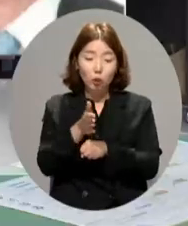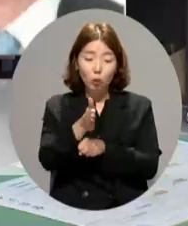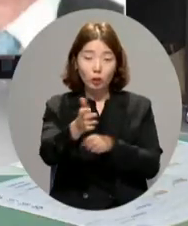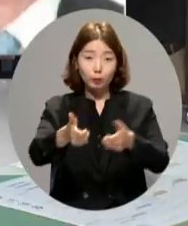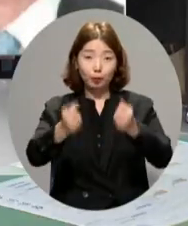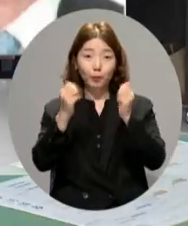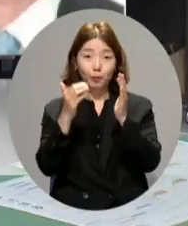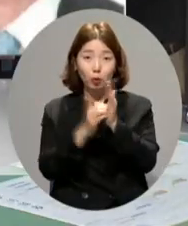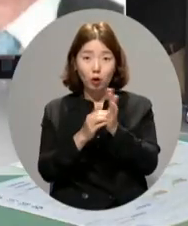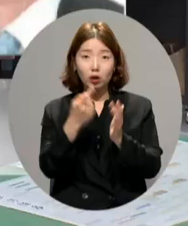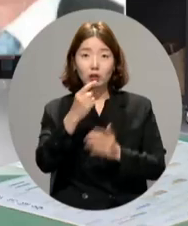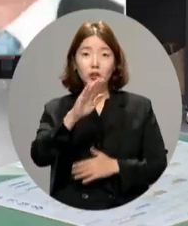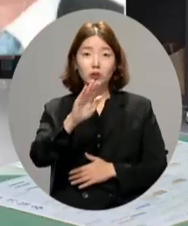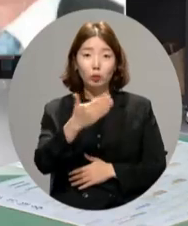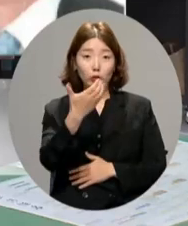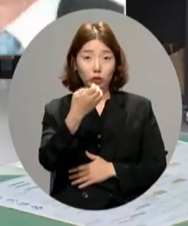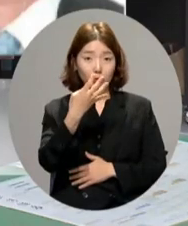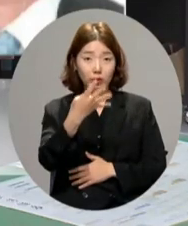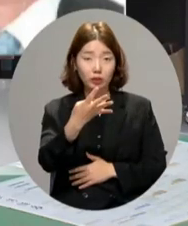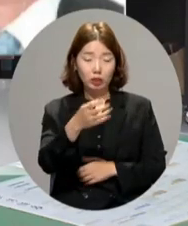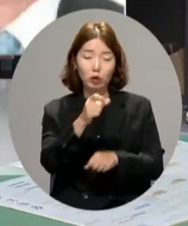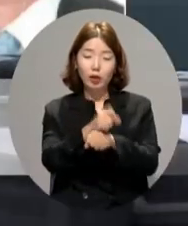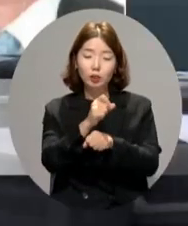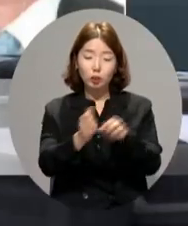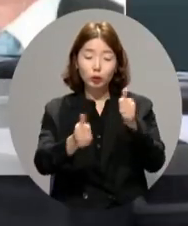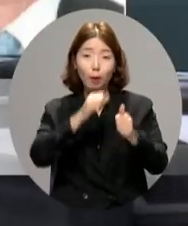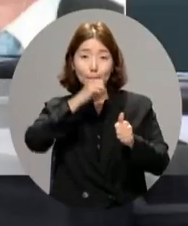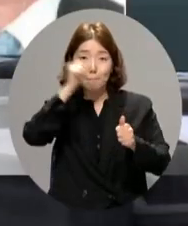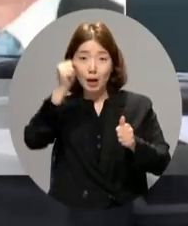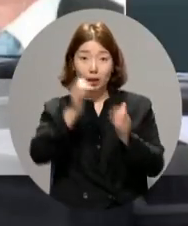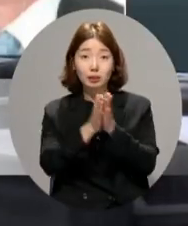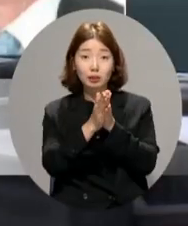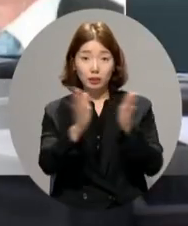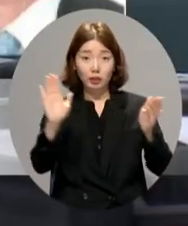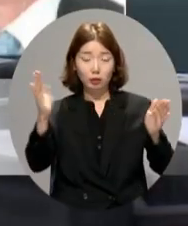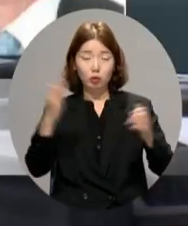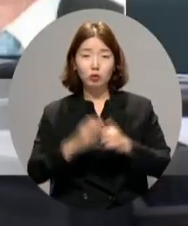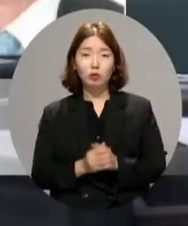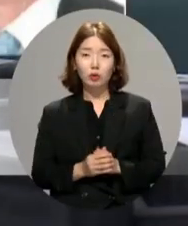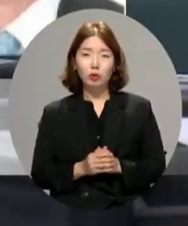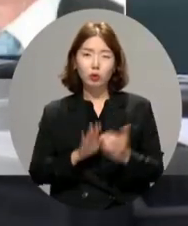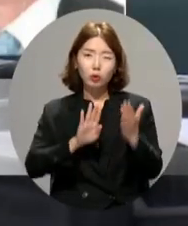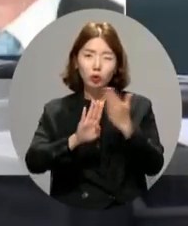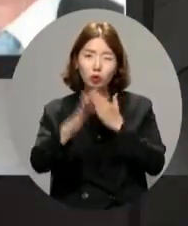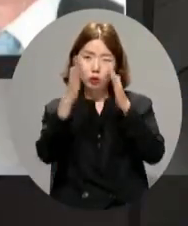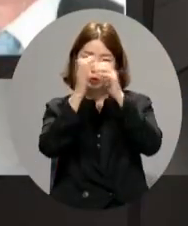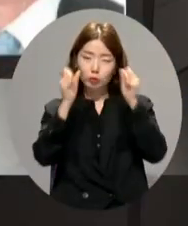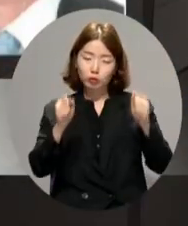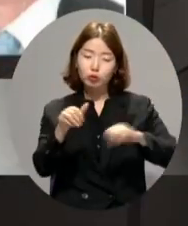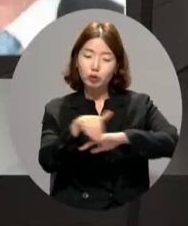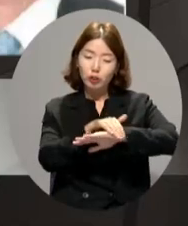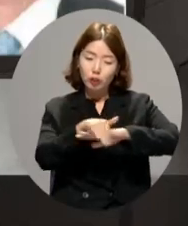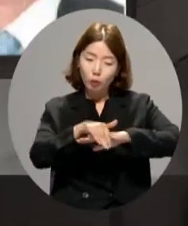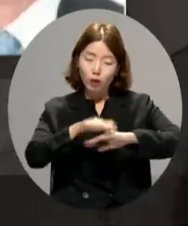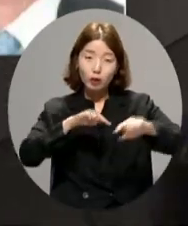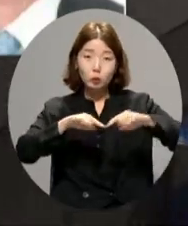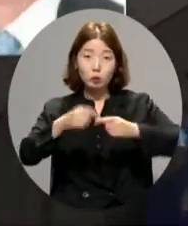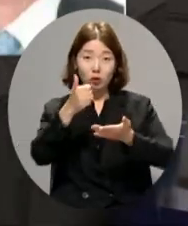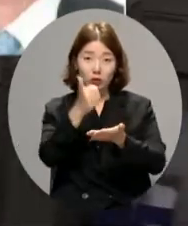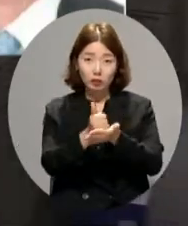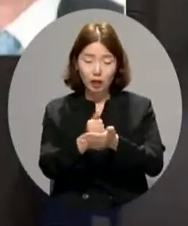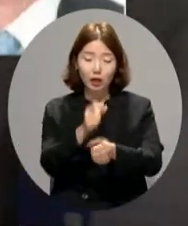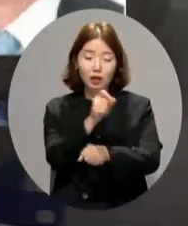졸업한 뒤 지난 1994년 행정고시를 통해 공직에 입문했으며 이후 전라북도 기획조정실장과